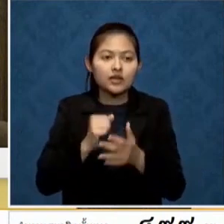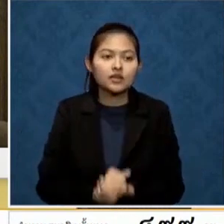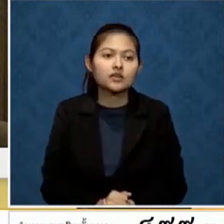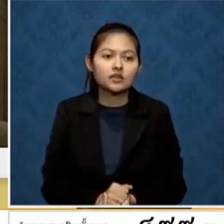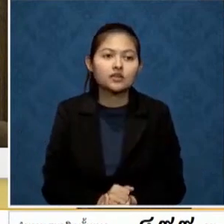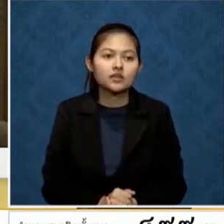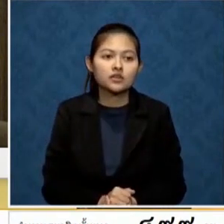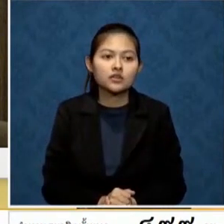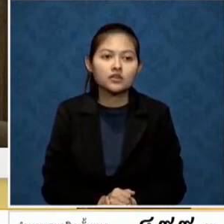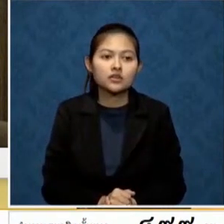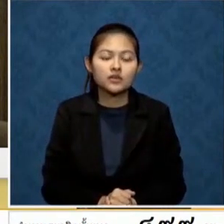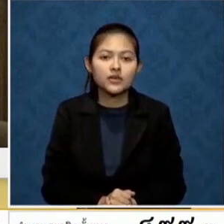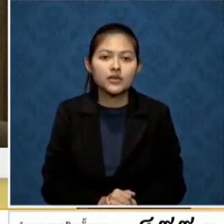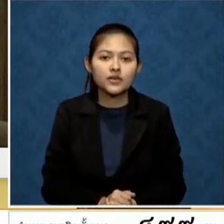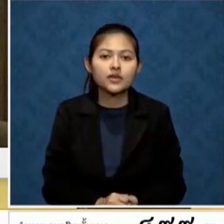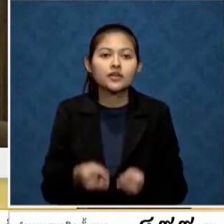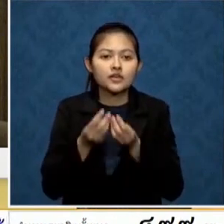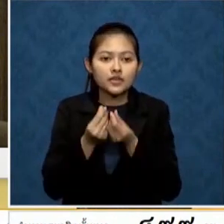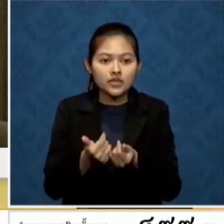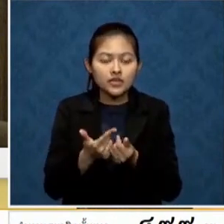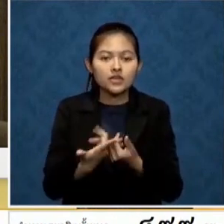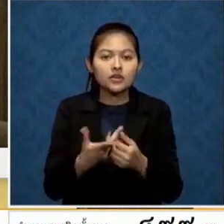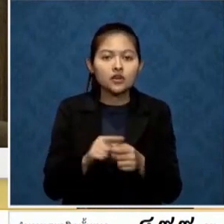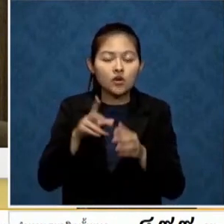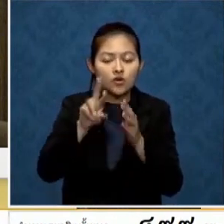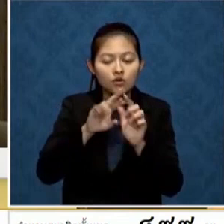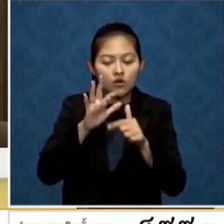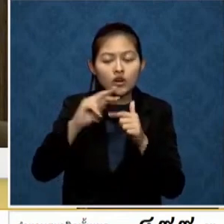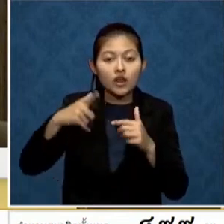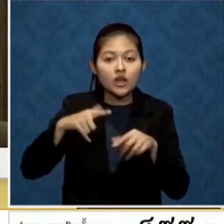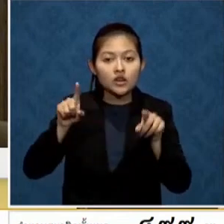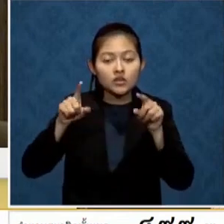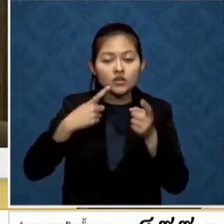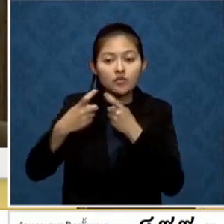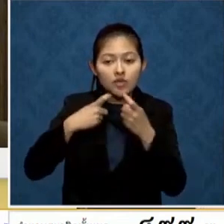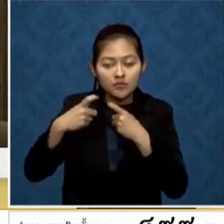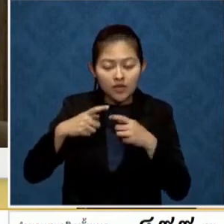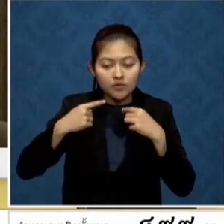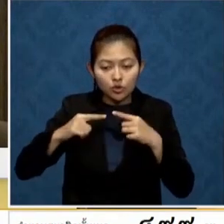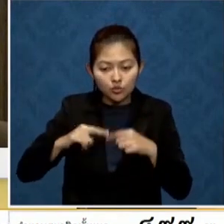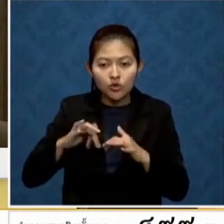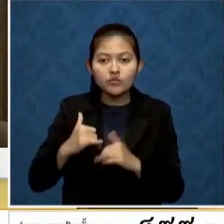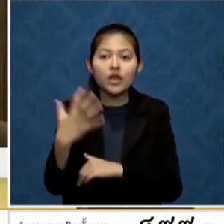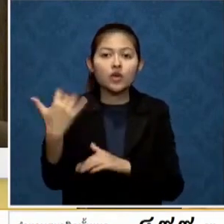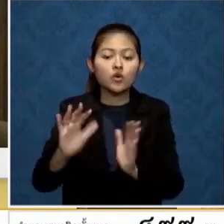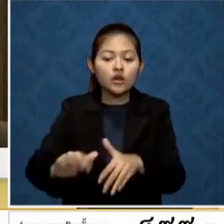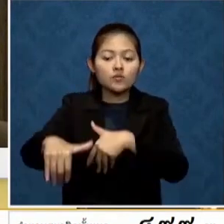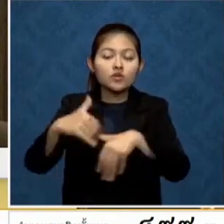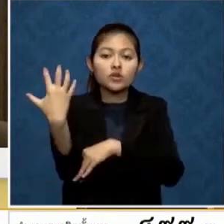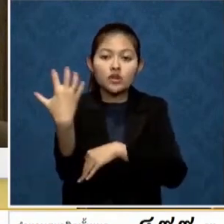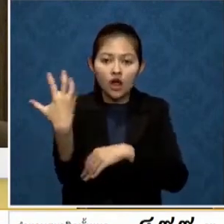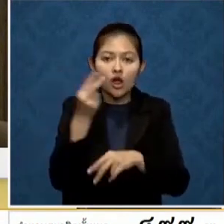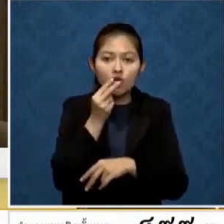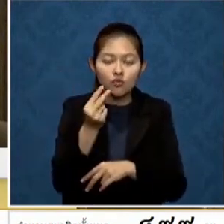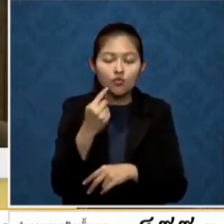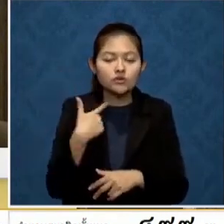ครับเกี่ยวกับเอ่อรายละเอียดของร่างหรือว่าตอบคำถามที่เพื่อนสมาชิกมีนะครับเพื่อให้ประชาชนที่รับชมอยู่ทางบ้านนั้นหรือเพื่อนสมาชิกที่